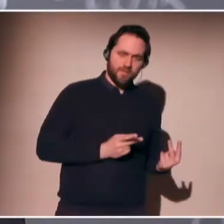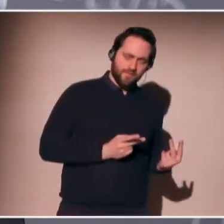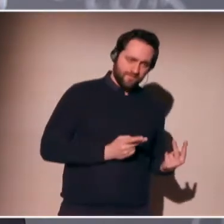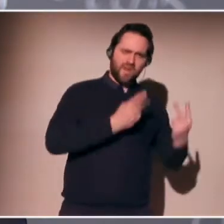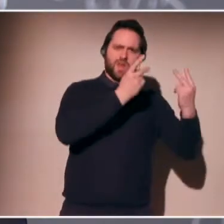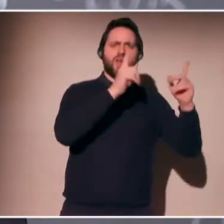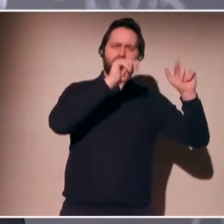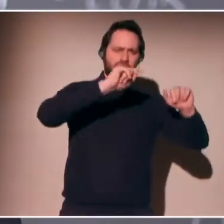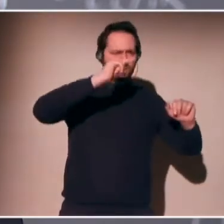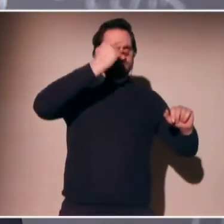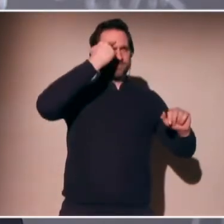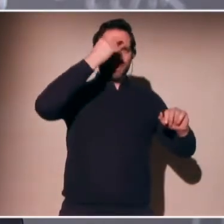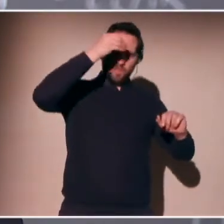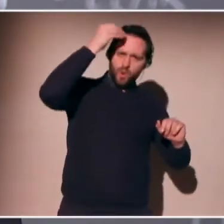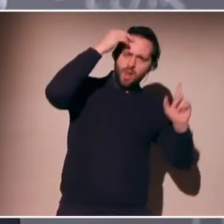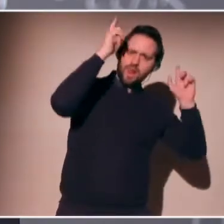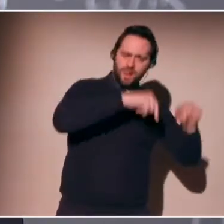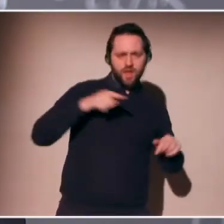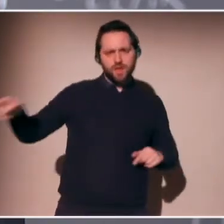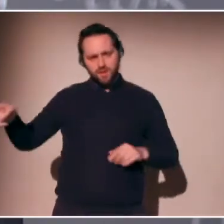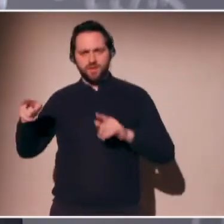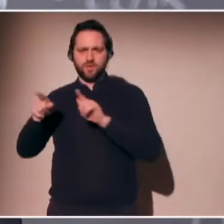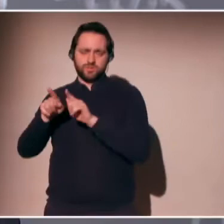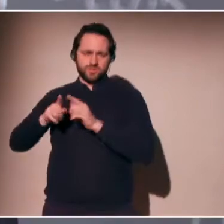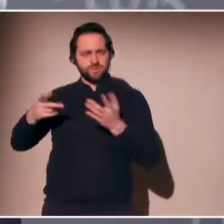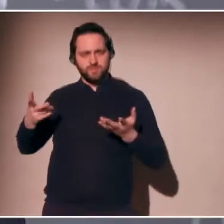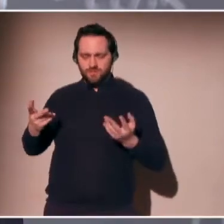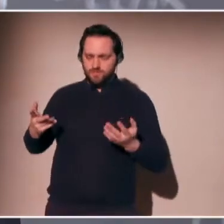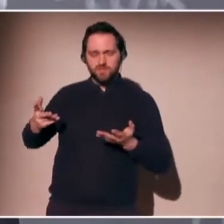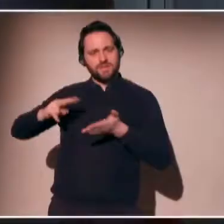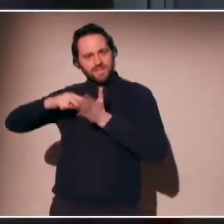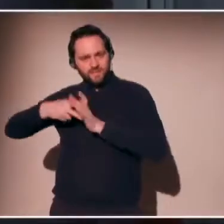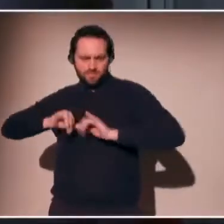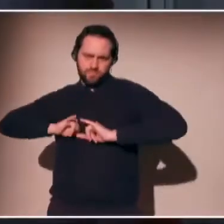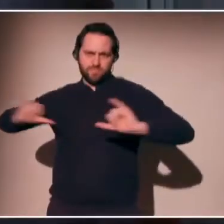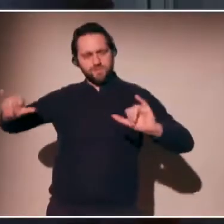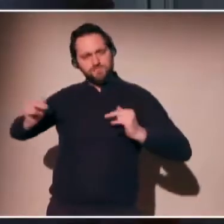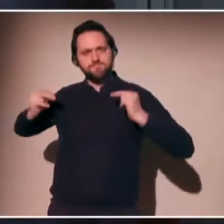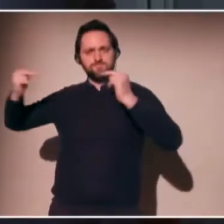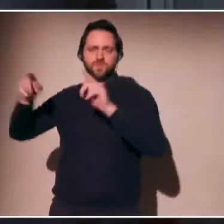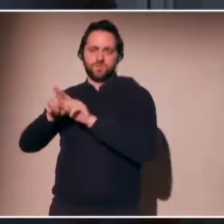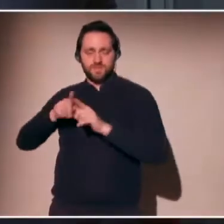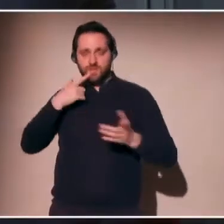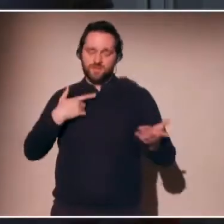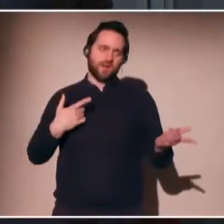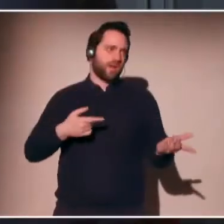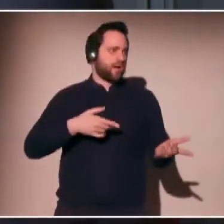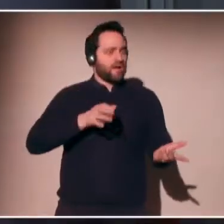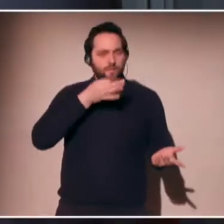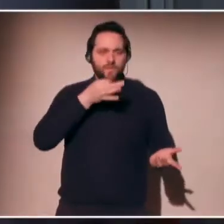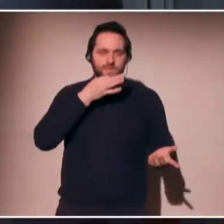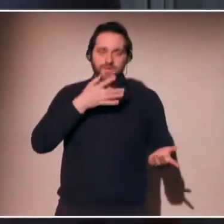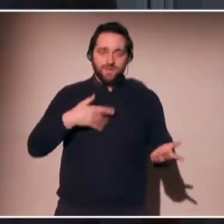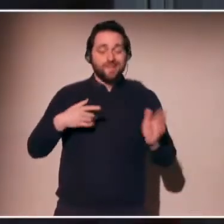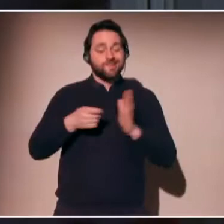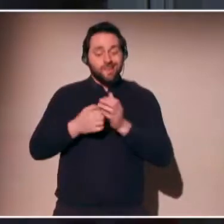qui sorte de France et d'Europe, il faut que les outils et les utilisations qui en seront faites, eh bien, qu'elles ressemblent à